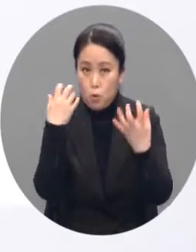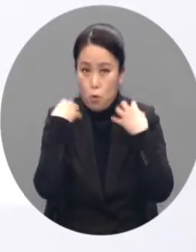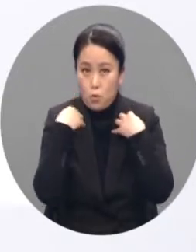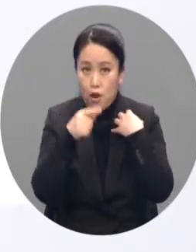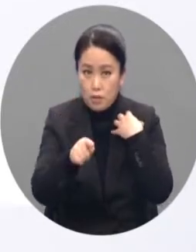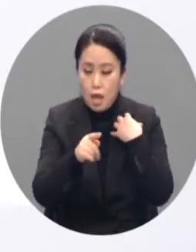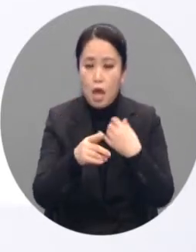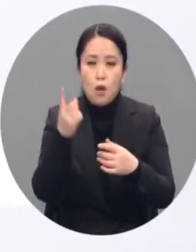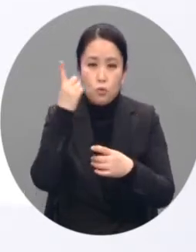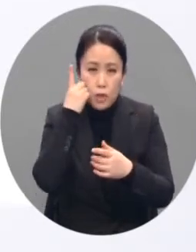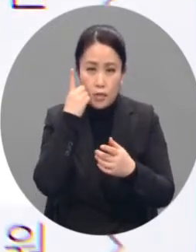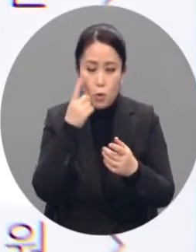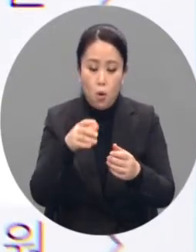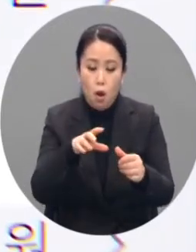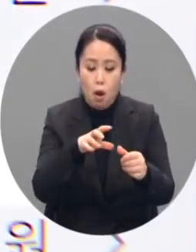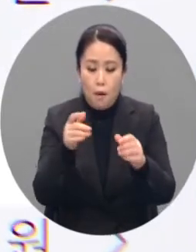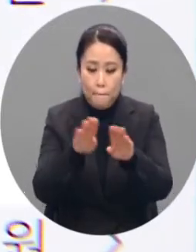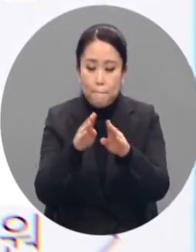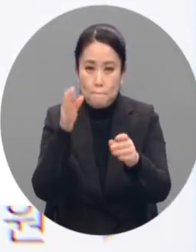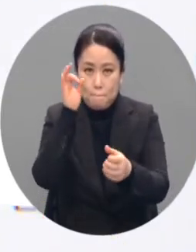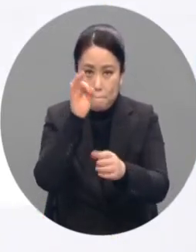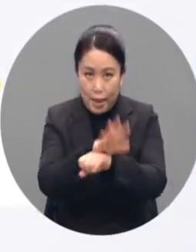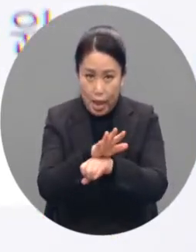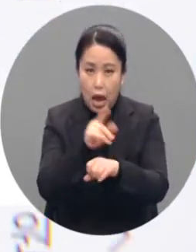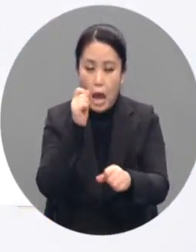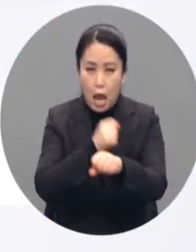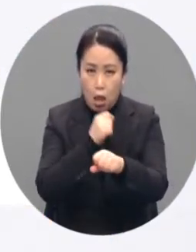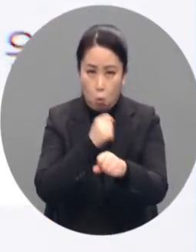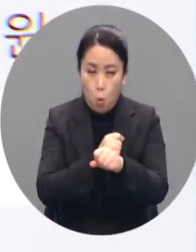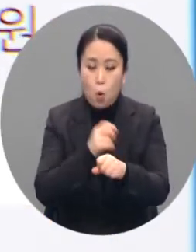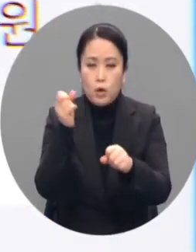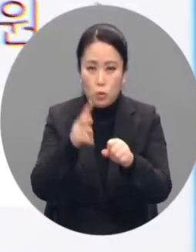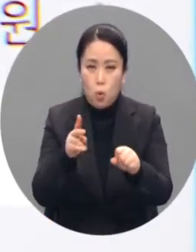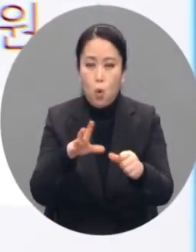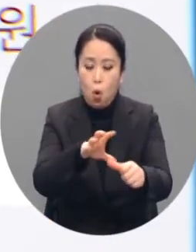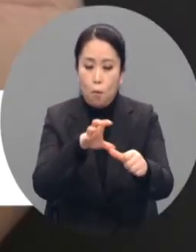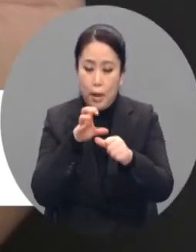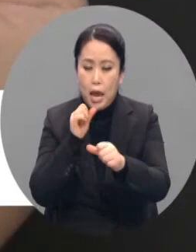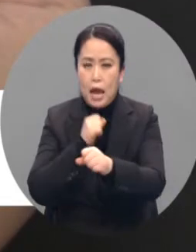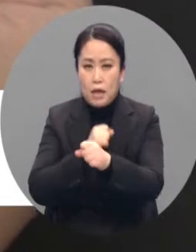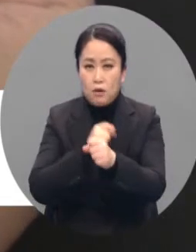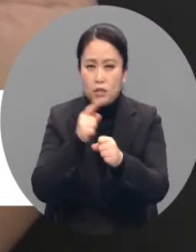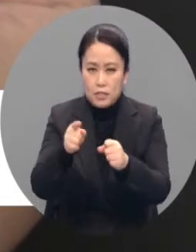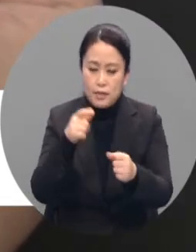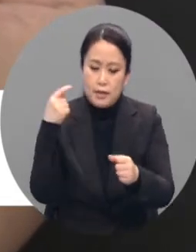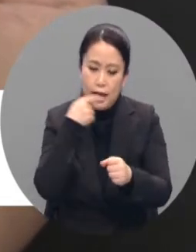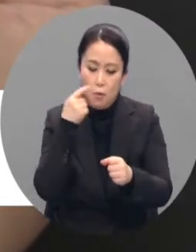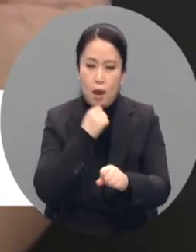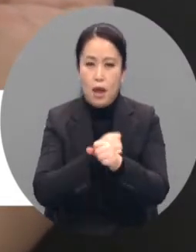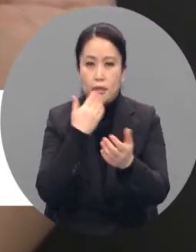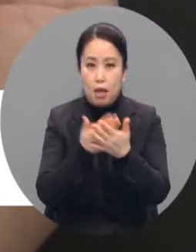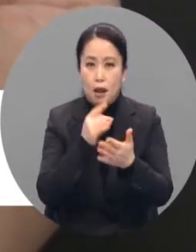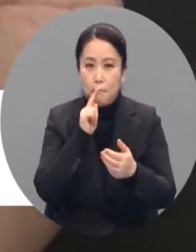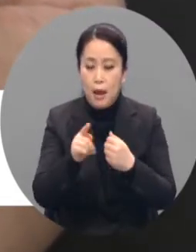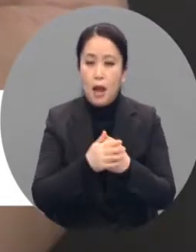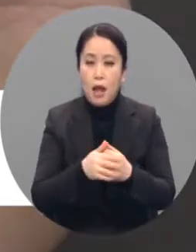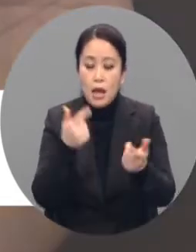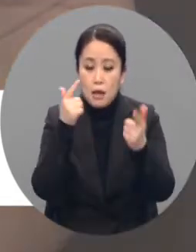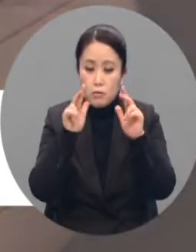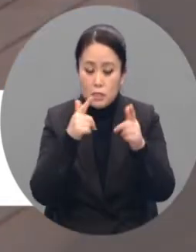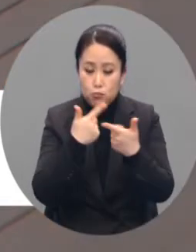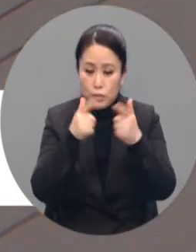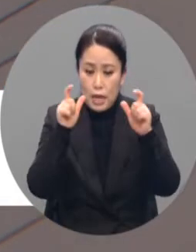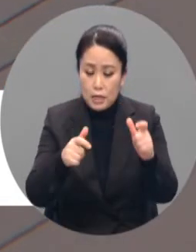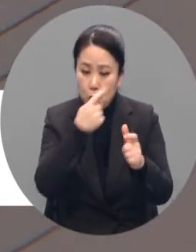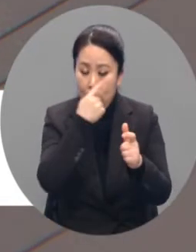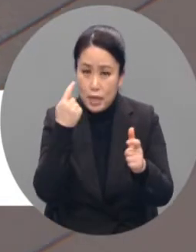개통 및 비대면 대출 신청 시 본인인증 절차 강화 등 대책 마련을 촉구했습니다 현재까지 부산에서 확인된 피해자는